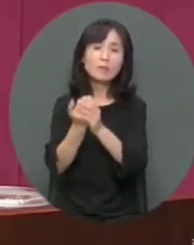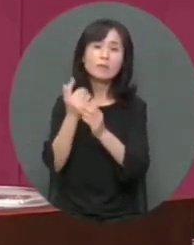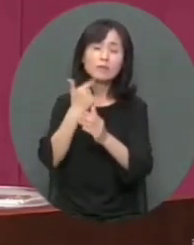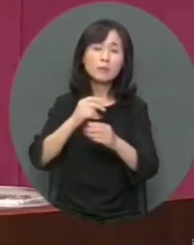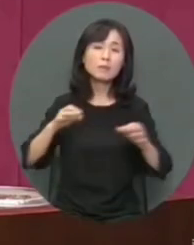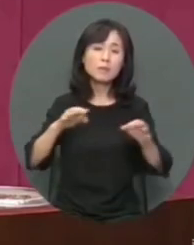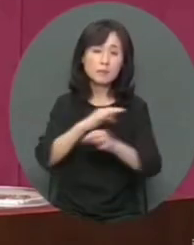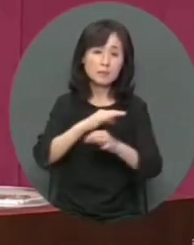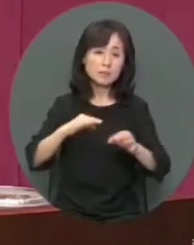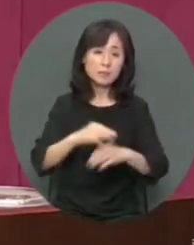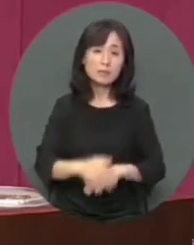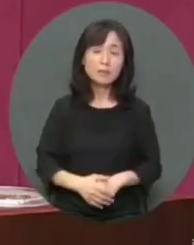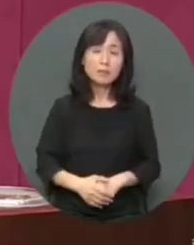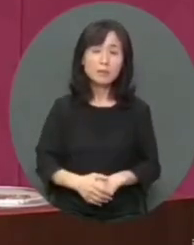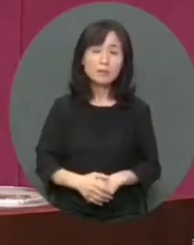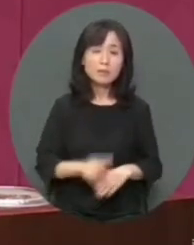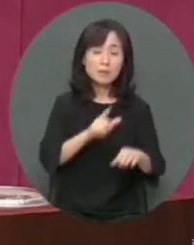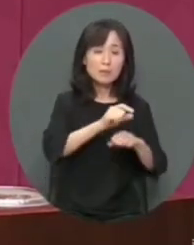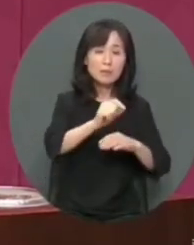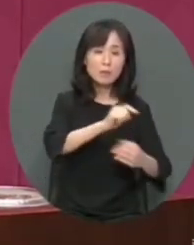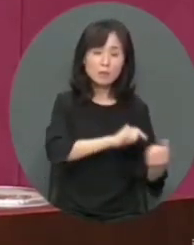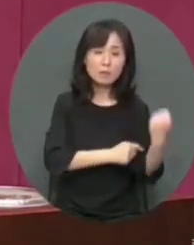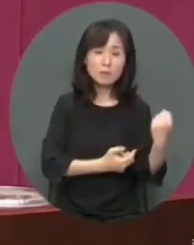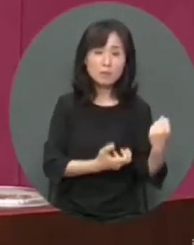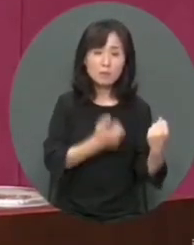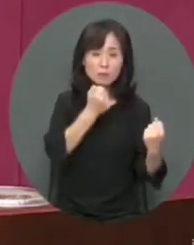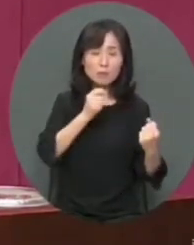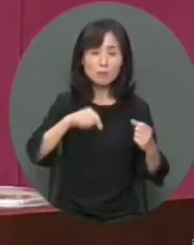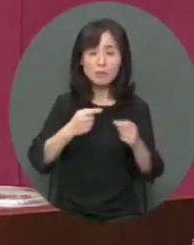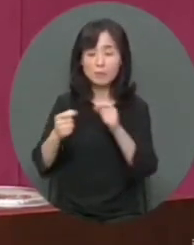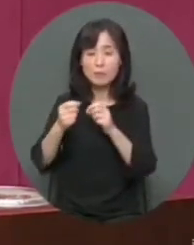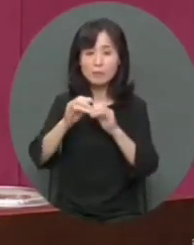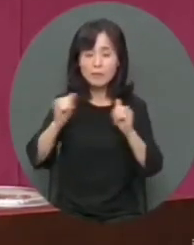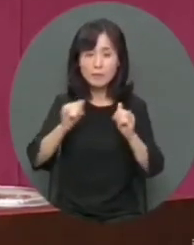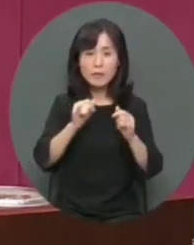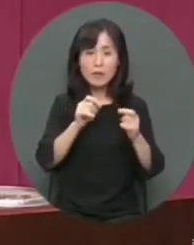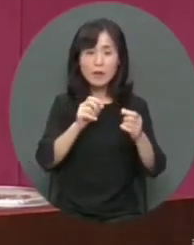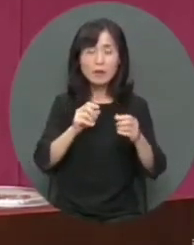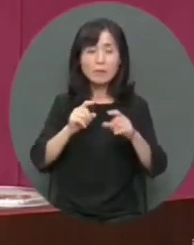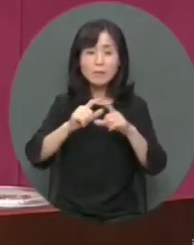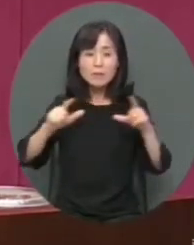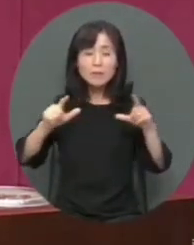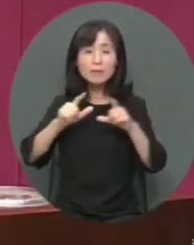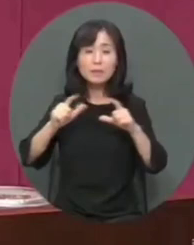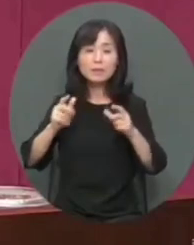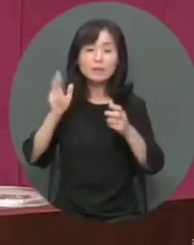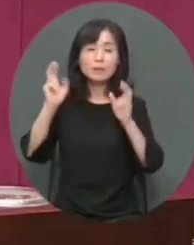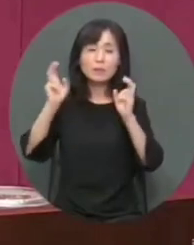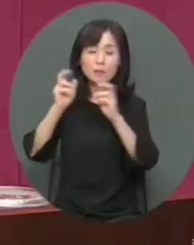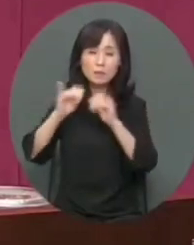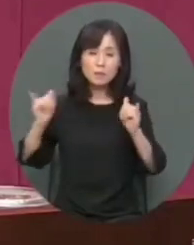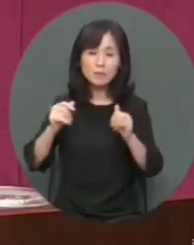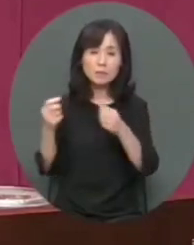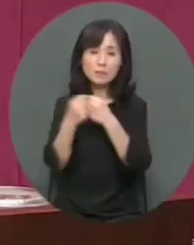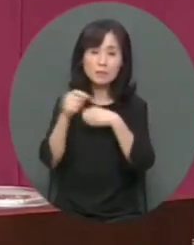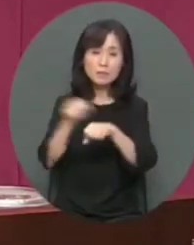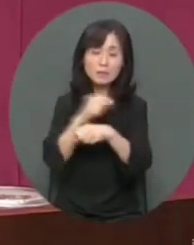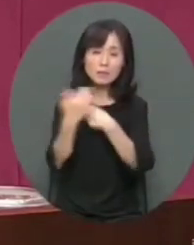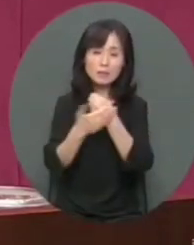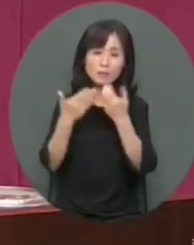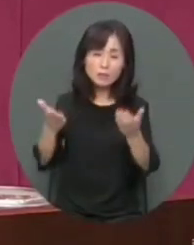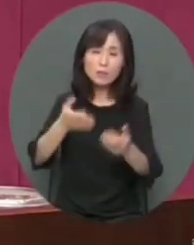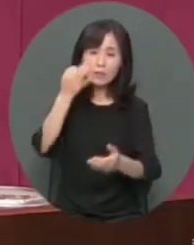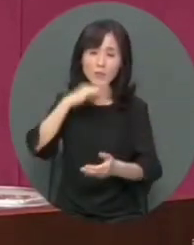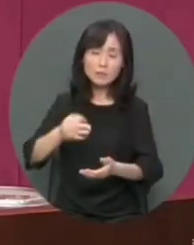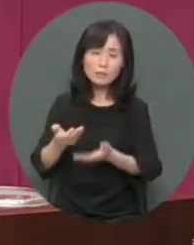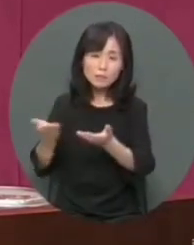비리 사건들입니다. 지방자치 권력을 남용해서 자신의 측근들이나 유착된 민간업자들에게 특혜를 제공하고 천문학적 이익을